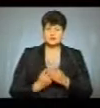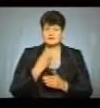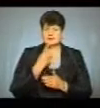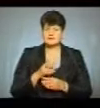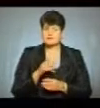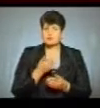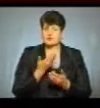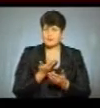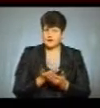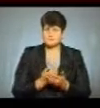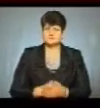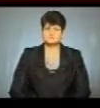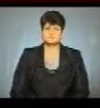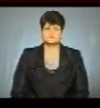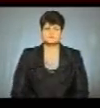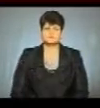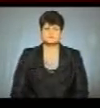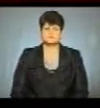таке.